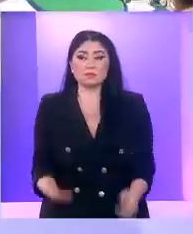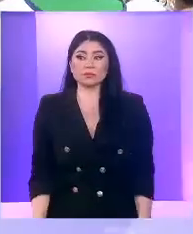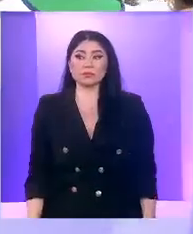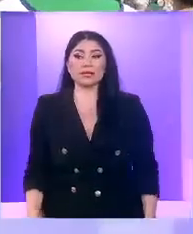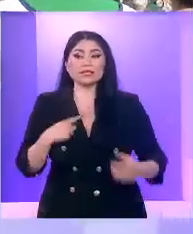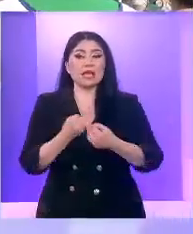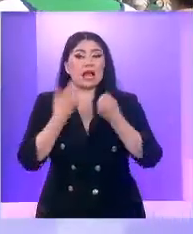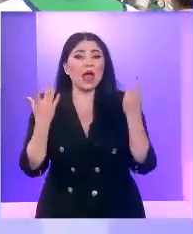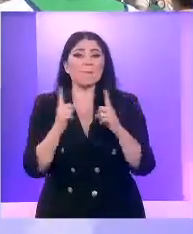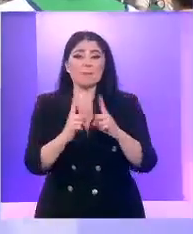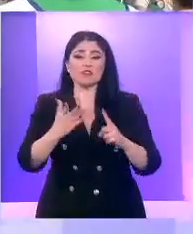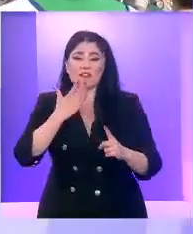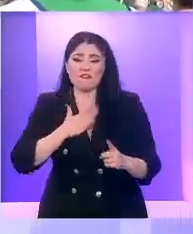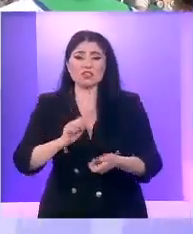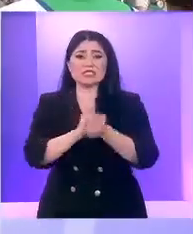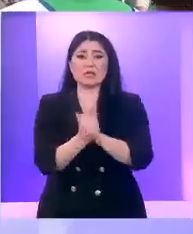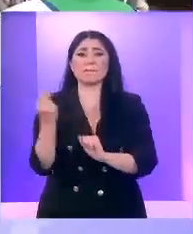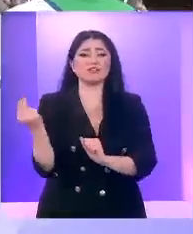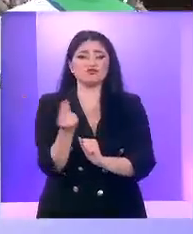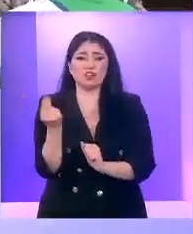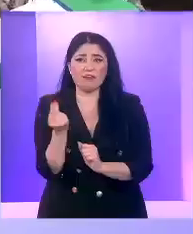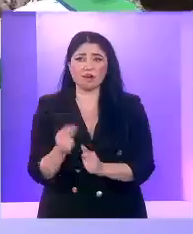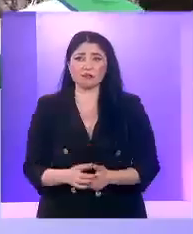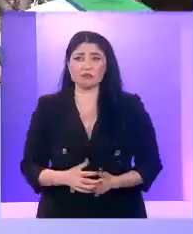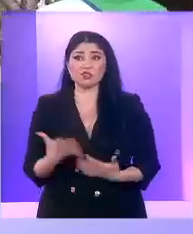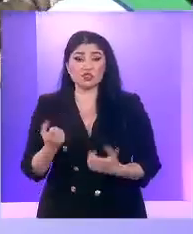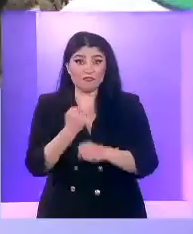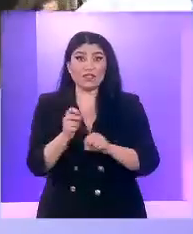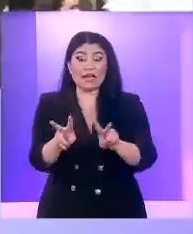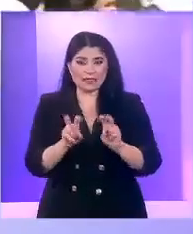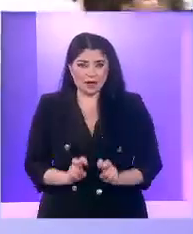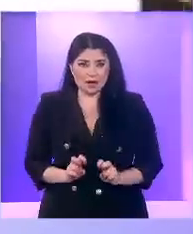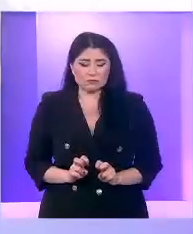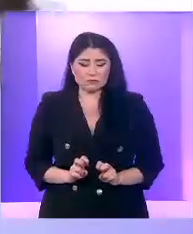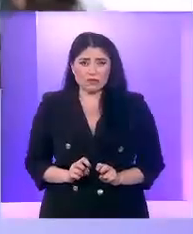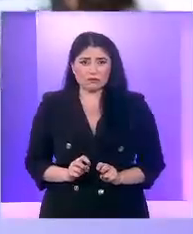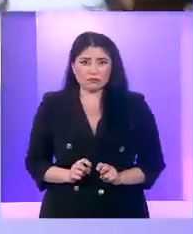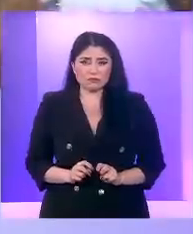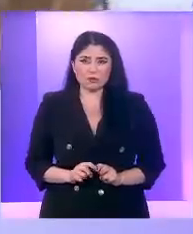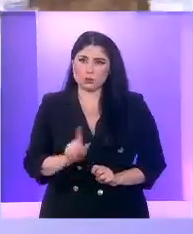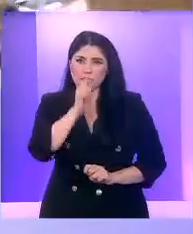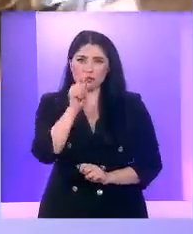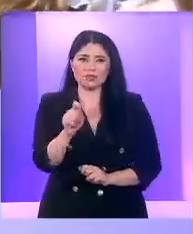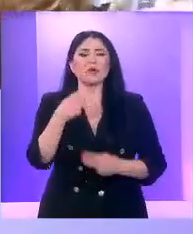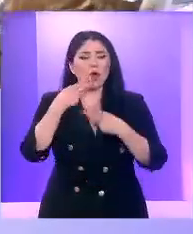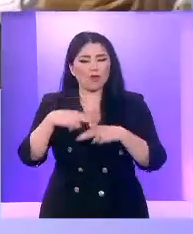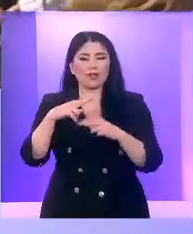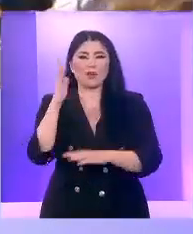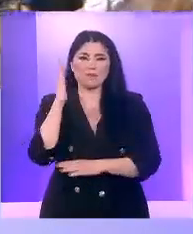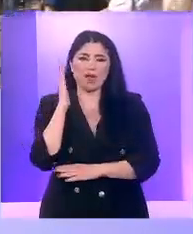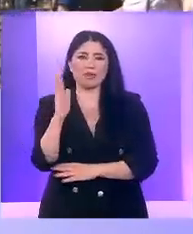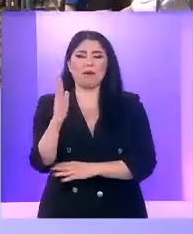E clar că profesorii vor să schimbe ceva. Ce facem? Ne retragem? Ne necăm la mal? Nu. Mergem mai